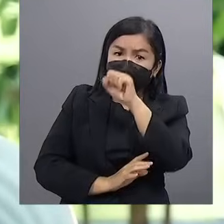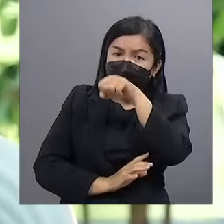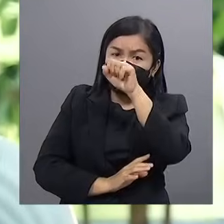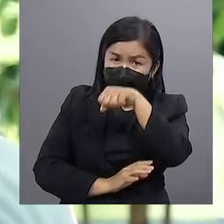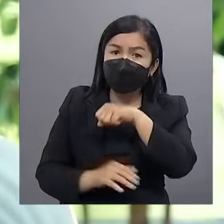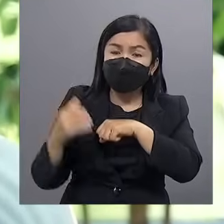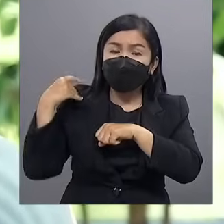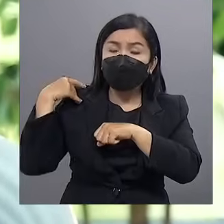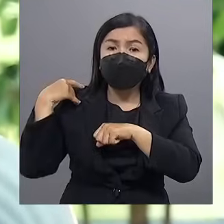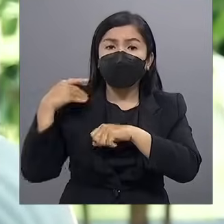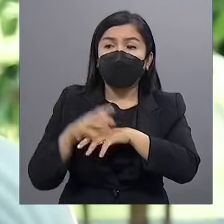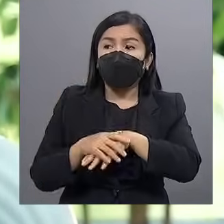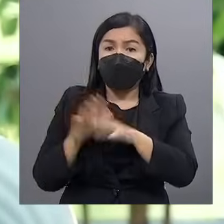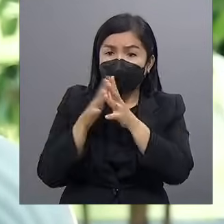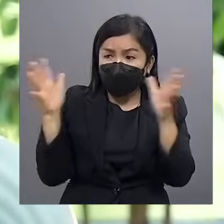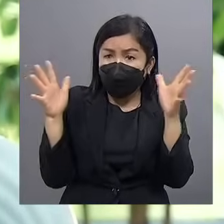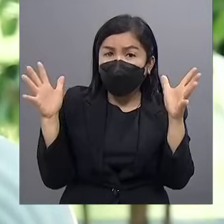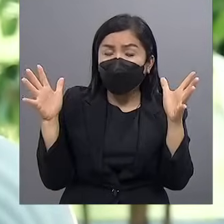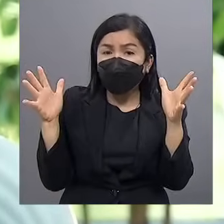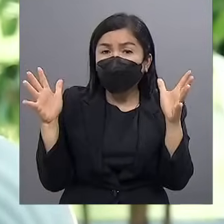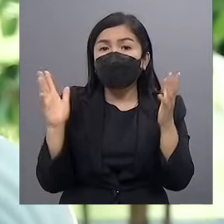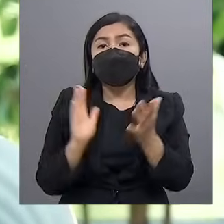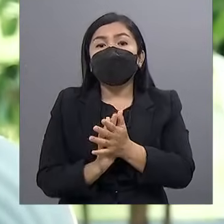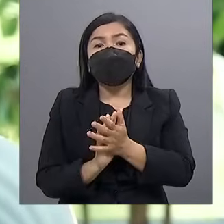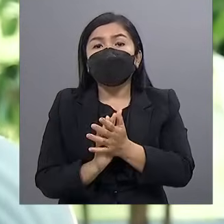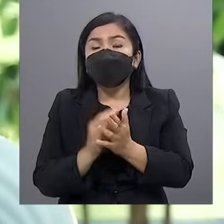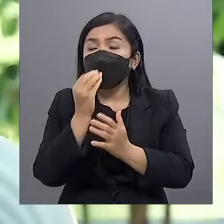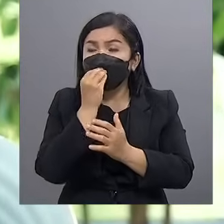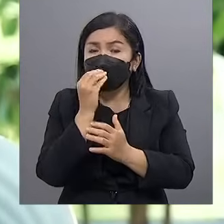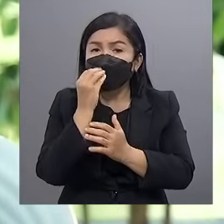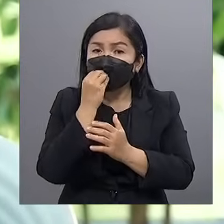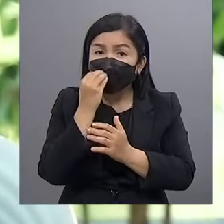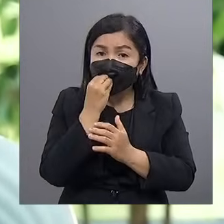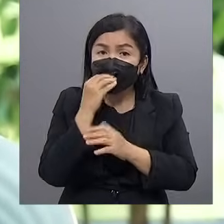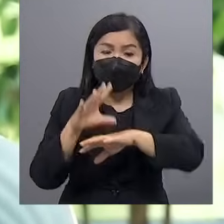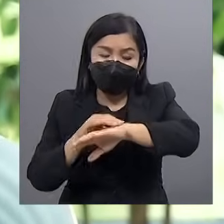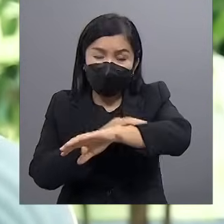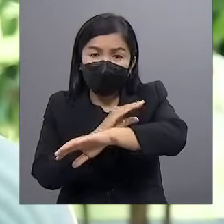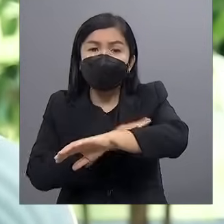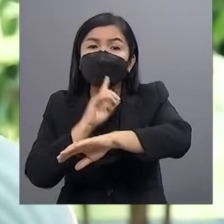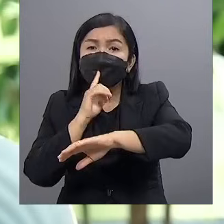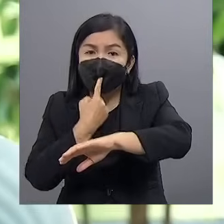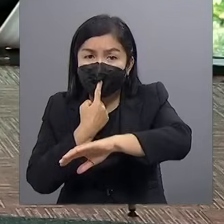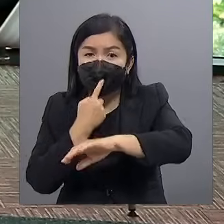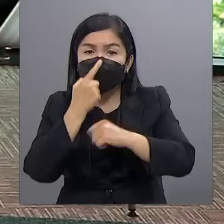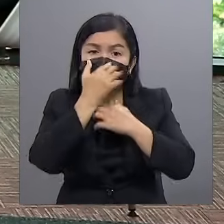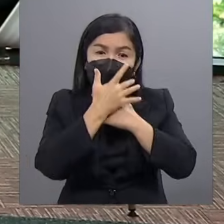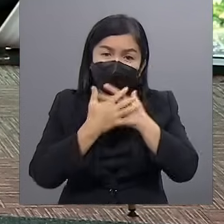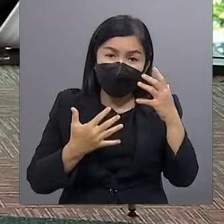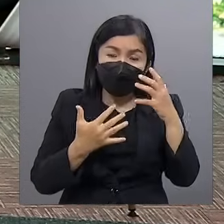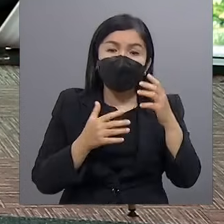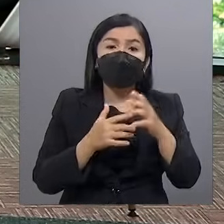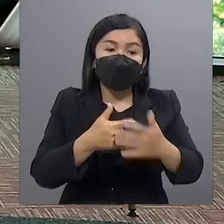ถ้ากลับทันเลยนะหรือถ้าเป็นแบบ 8000ถ้าเราพูดถึงว่าเป็นแบบวิตามินซีที่ใช้ทางเส้นเลือดหรือว่าใส่น้ำเกลืออย่างเนี้ยกูก็ต้อง